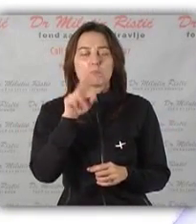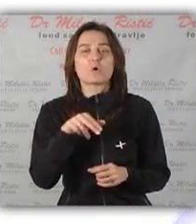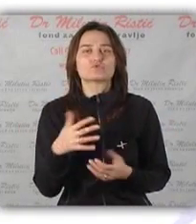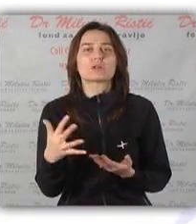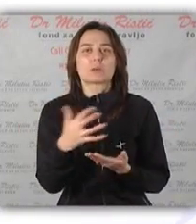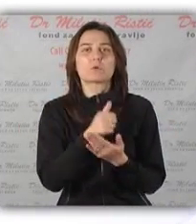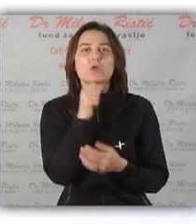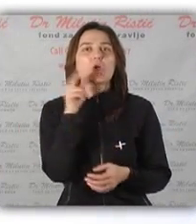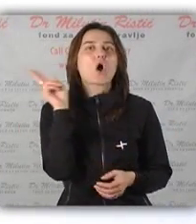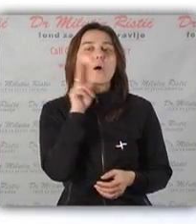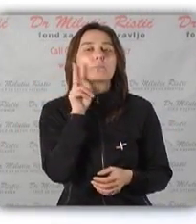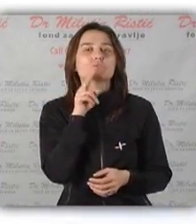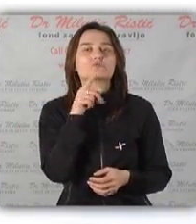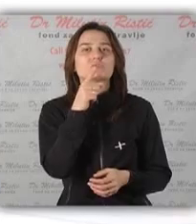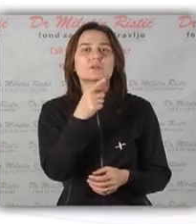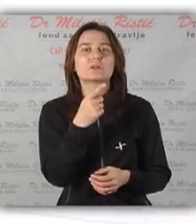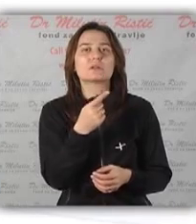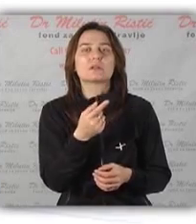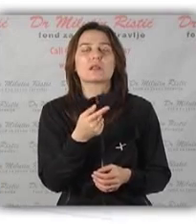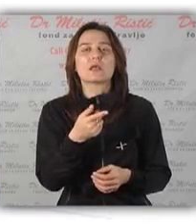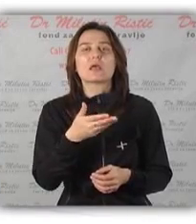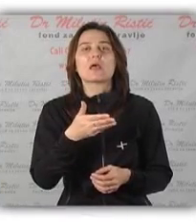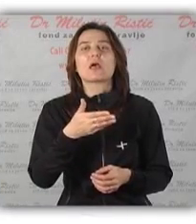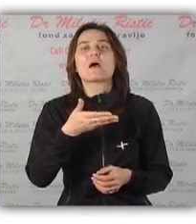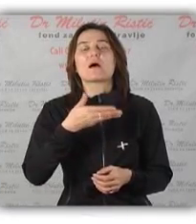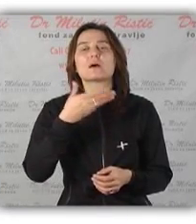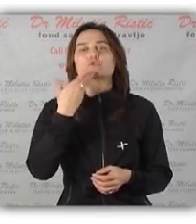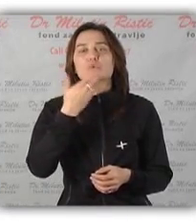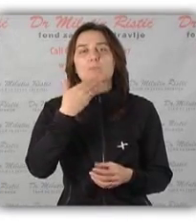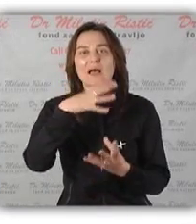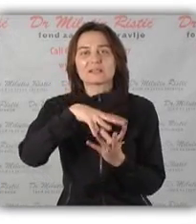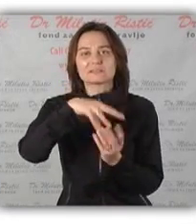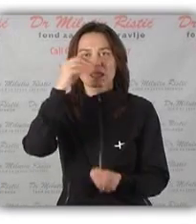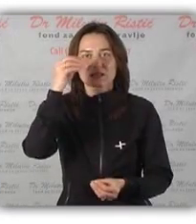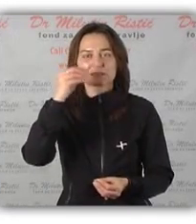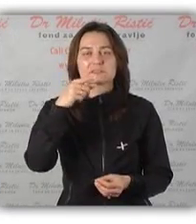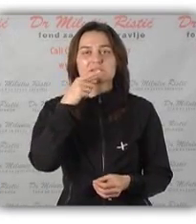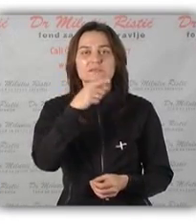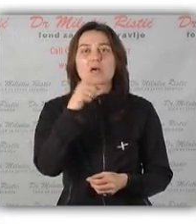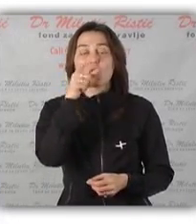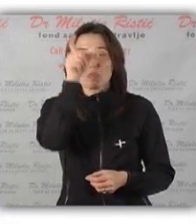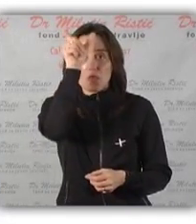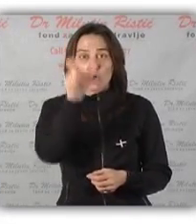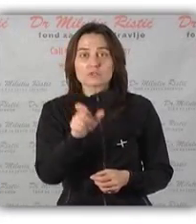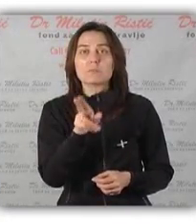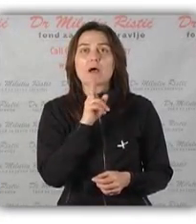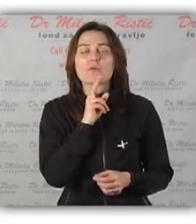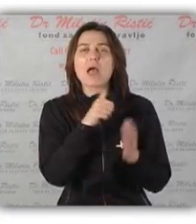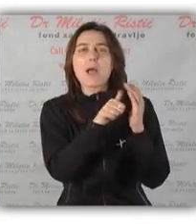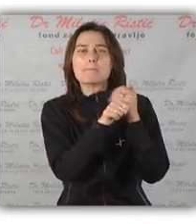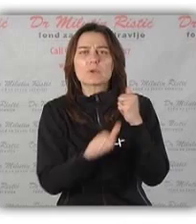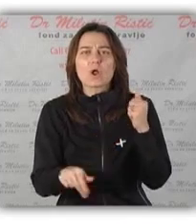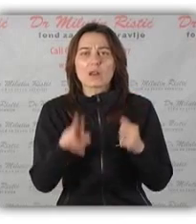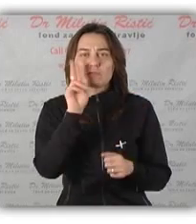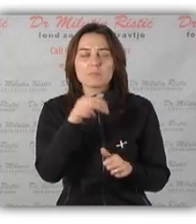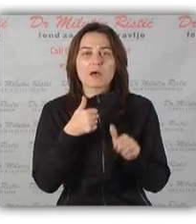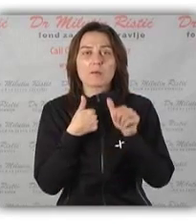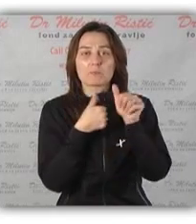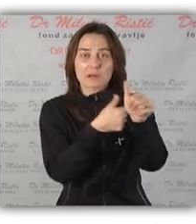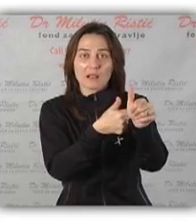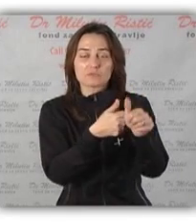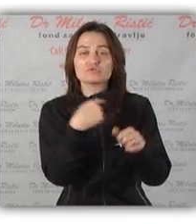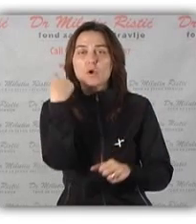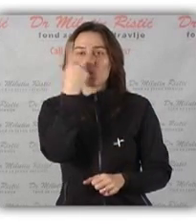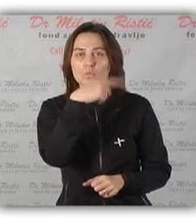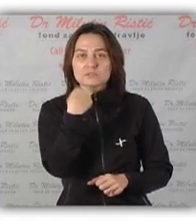će poslužiti i obično posoljena voda ili supa iz kesice. Kod onih osoba kod kojih proliv ima i